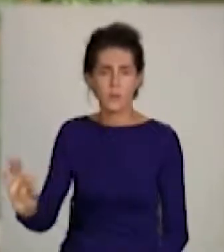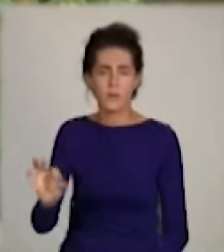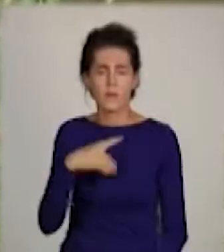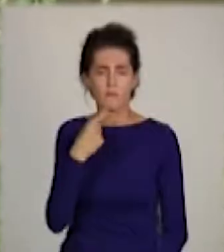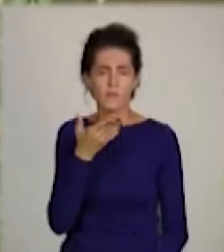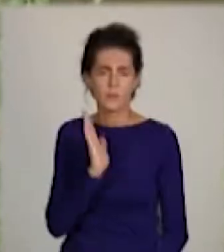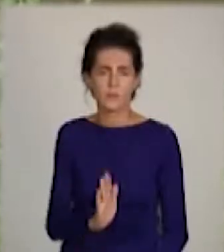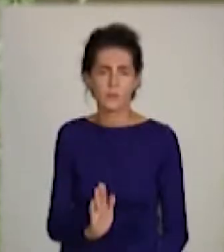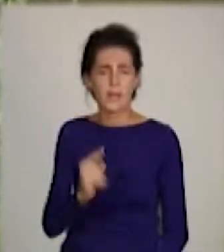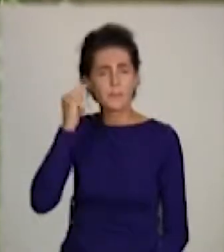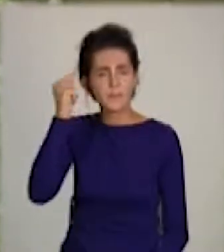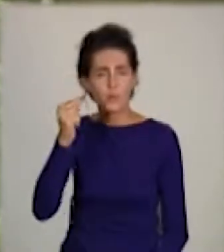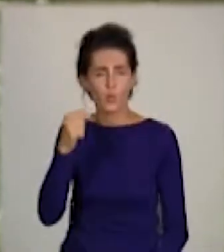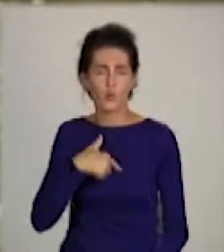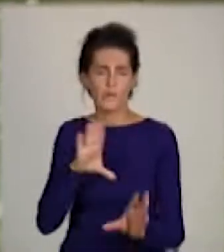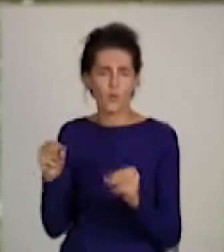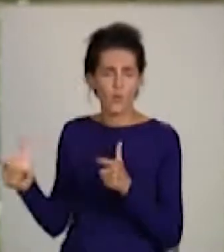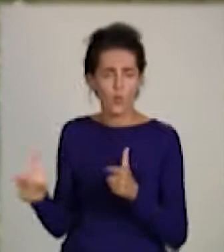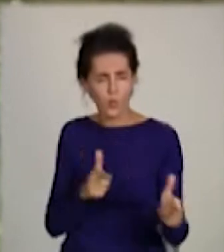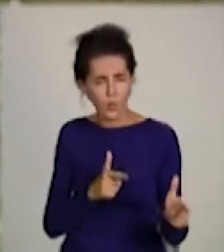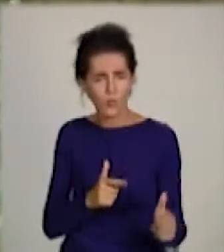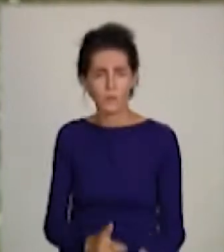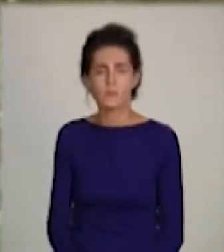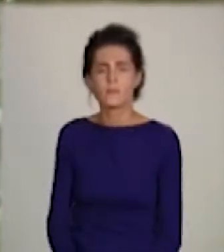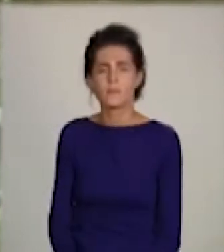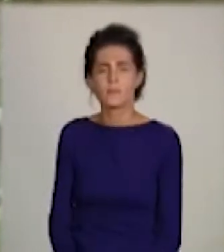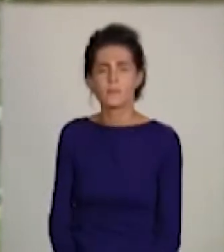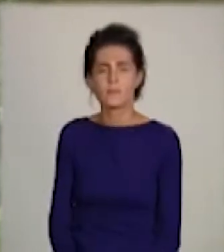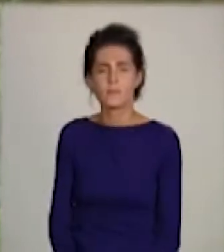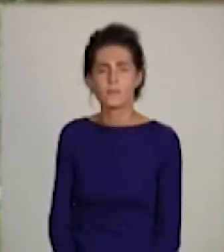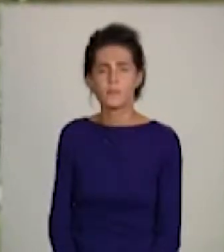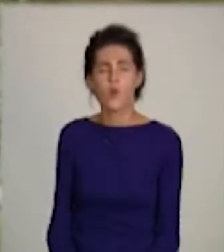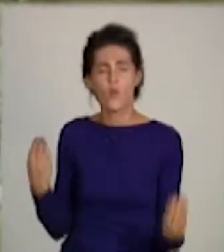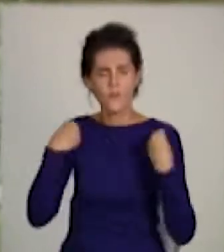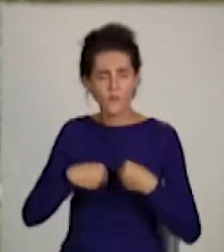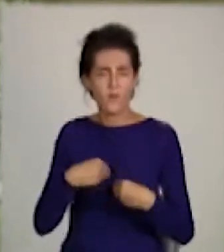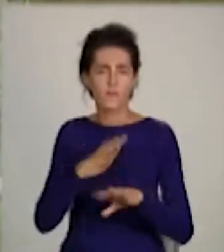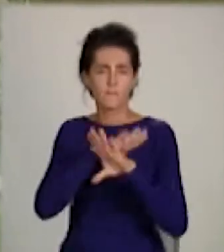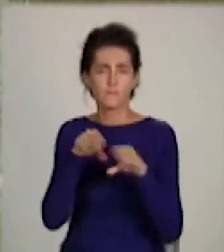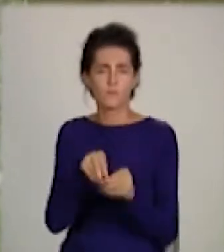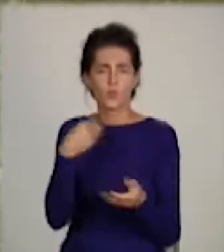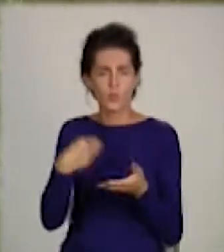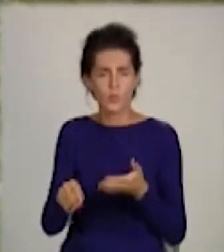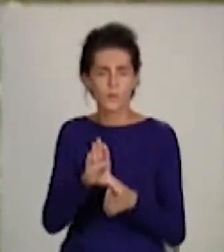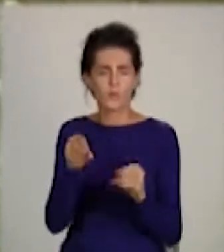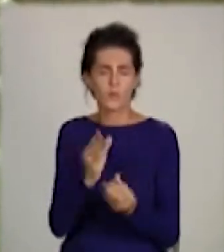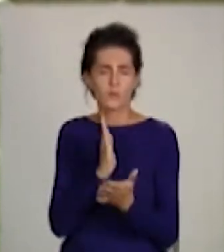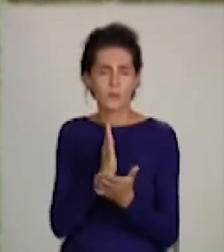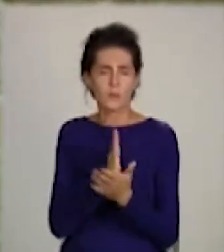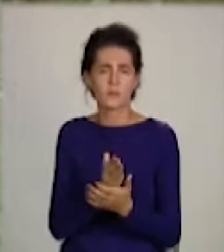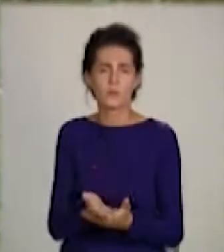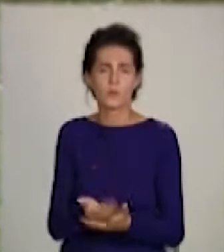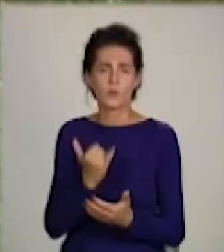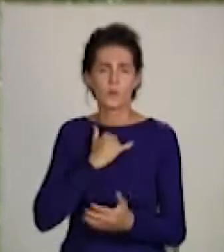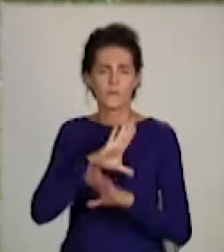хлопця. Психологічно ми якби вже готові. Практично одежду купили. У нас